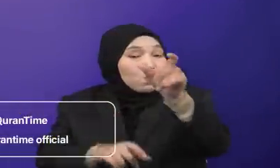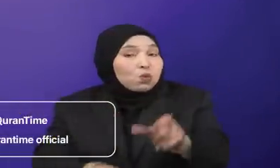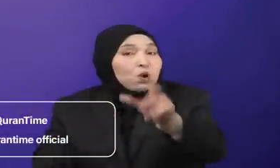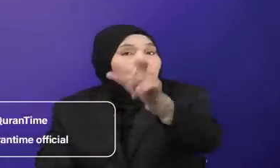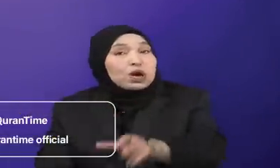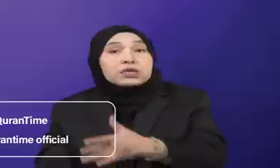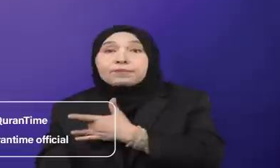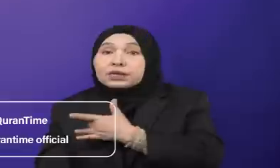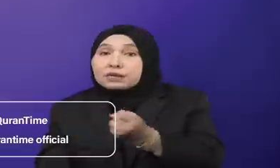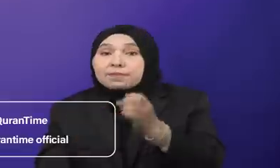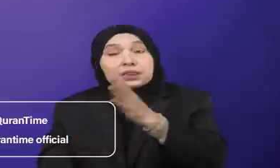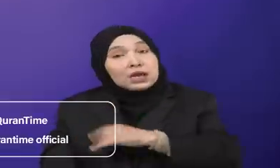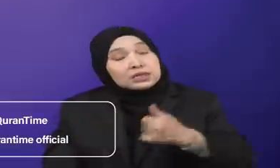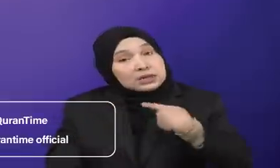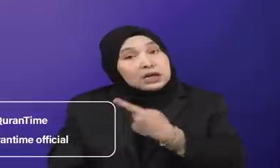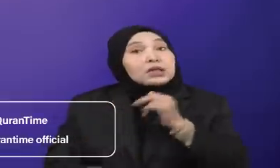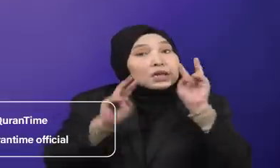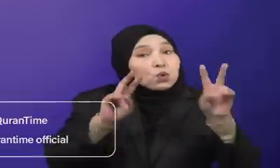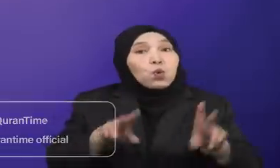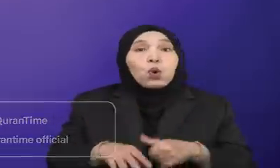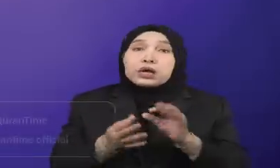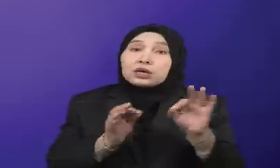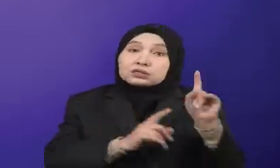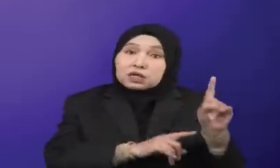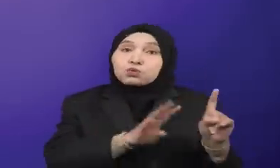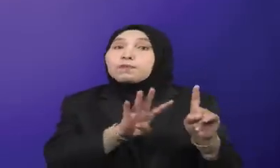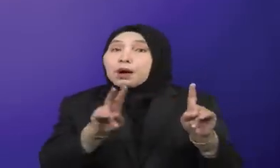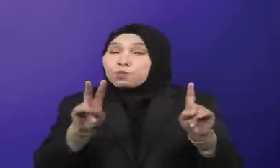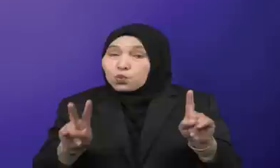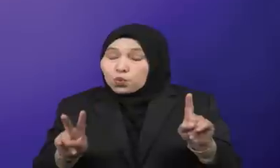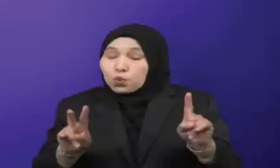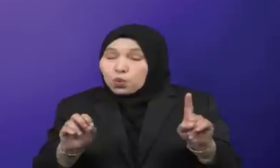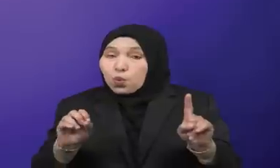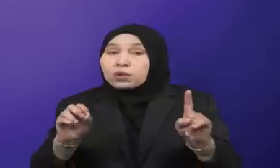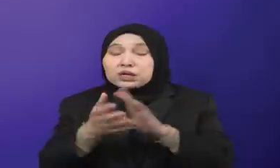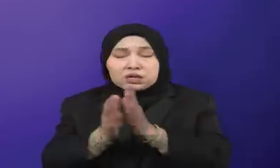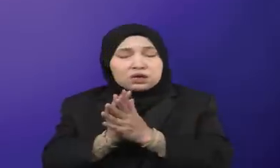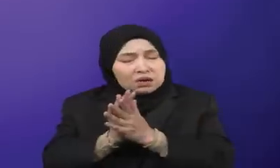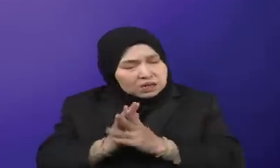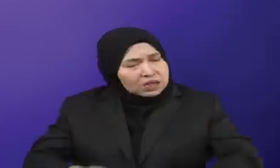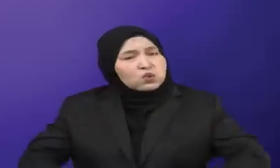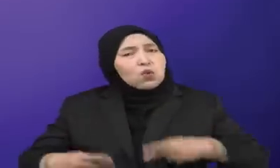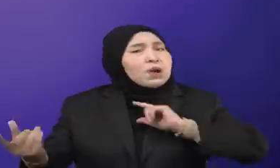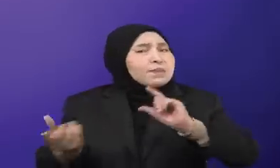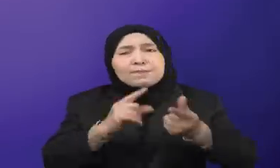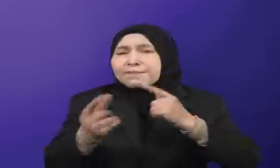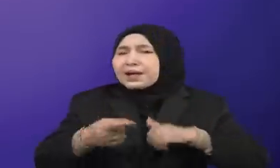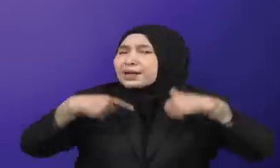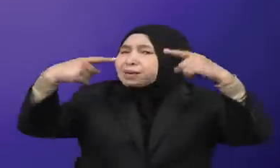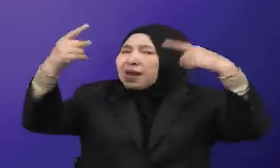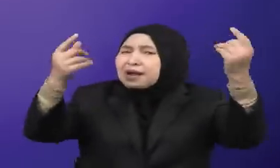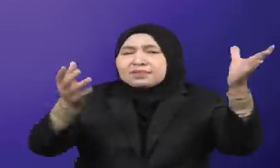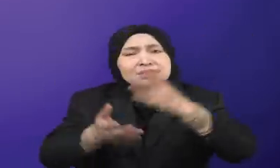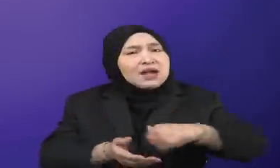dan kemudian kita akan melihat pada ayat 140 yaitu kehidupan ini selalu silih berganti kemenangan dan